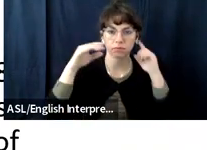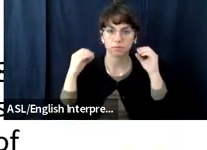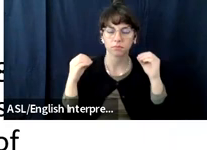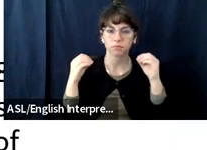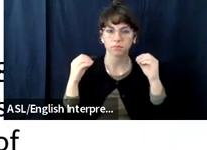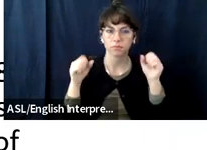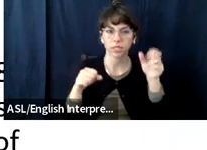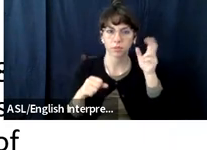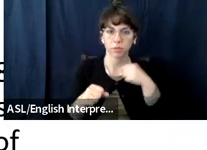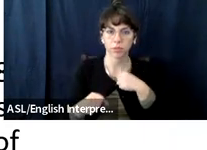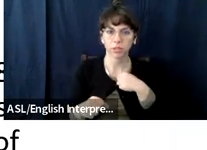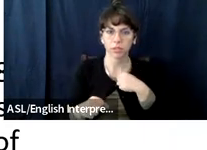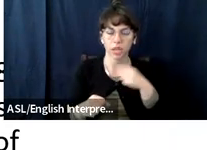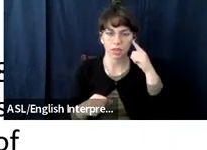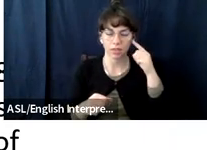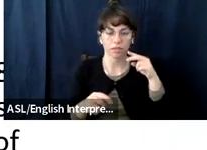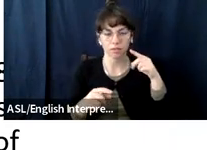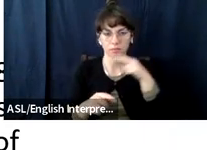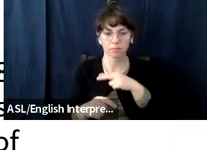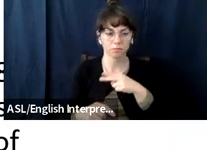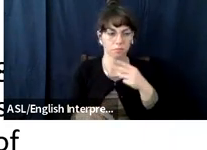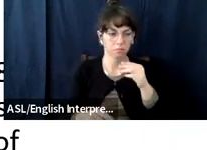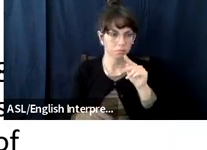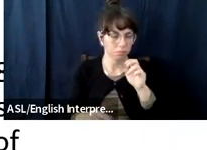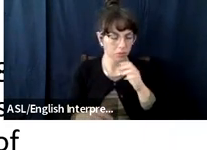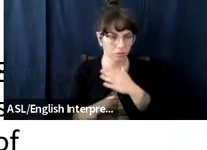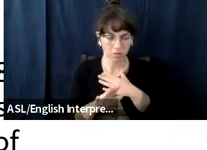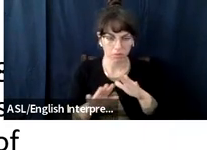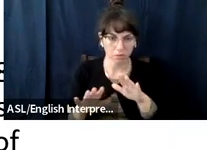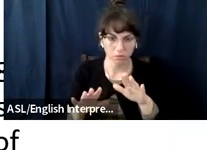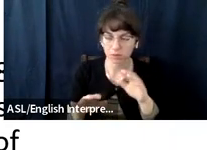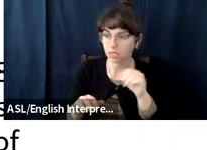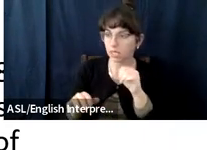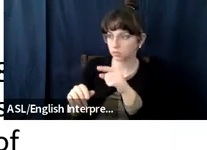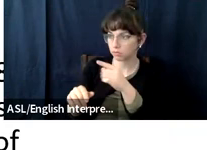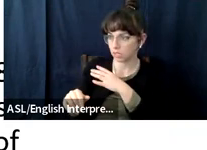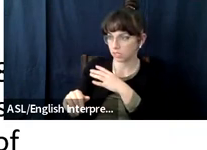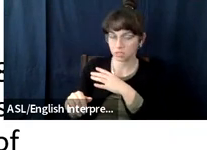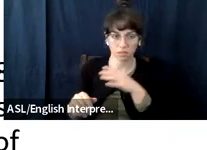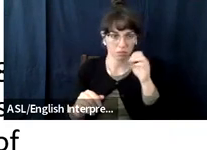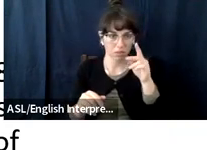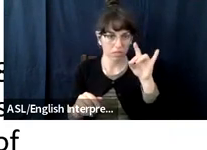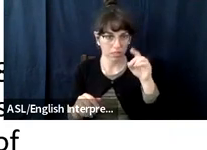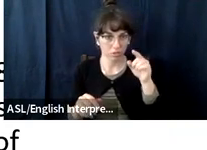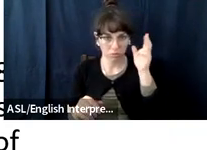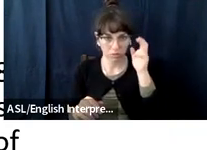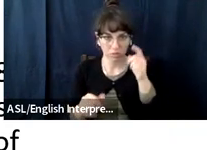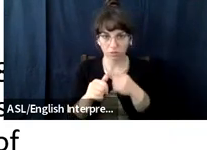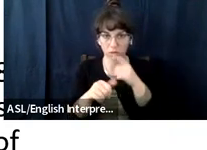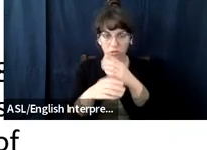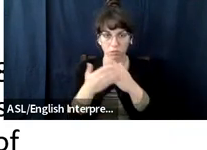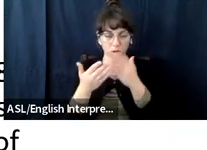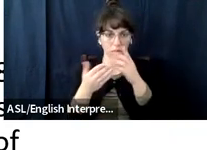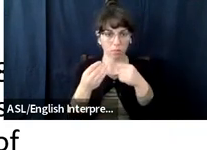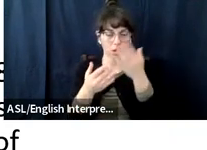Can you hear me, I think I got muted somehow. Yes. Okay. Did you guys hear the first part of what I just.